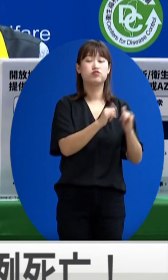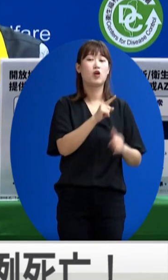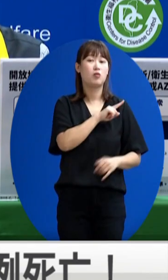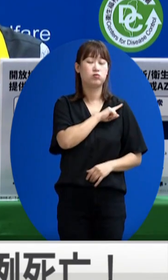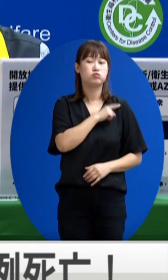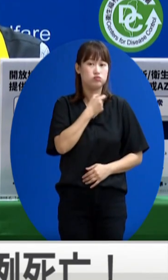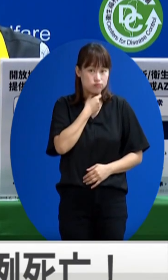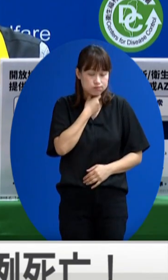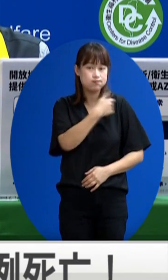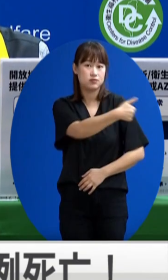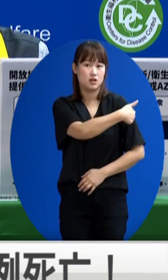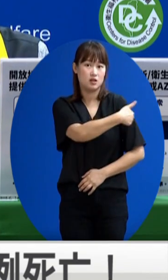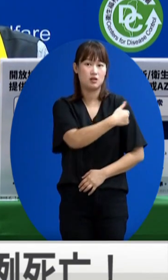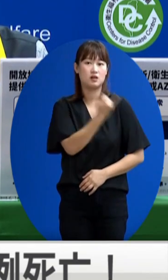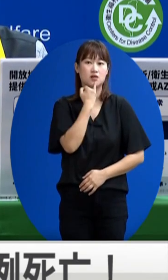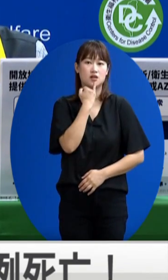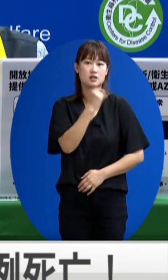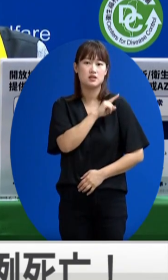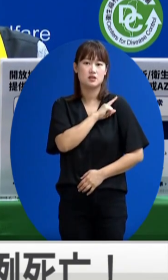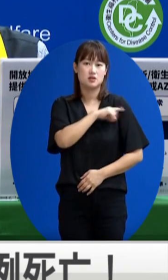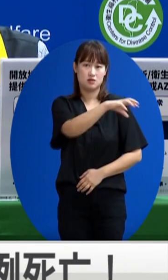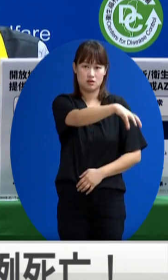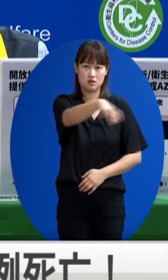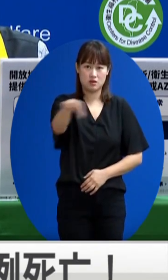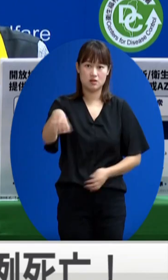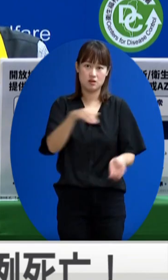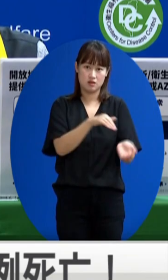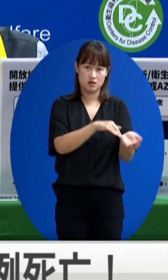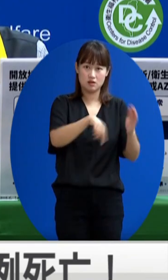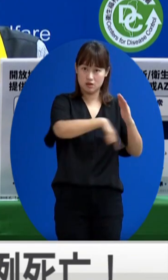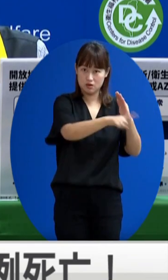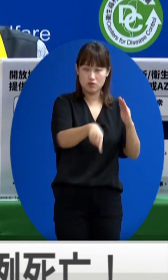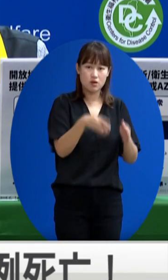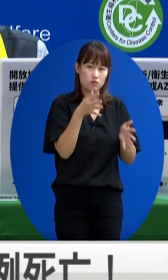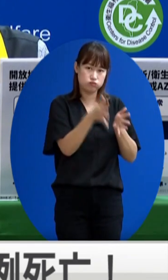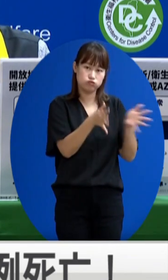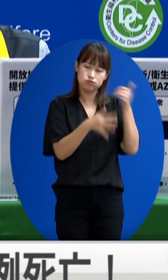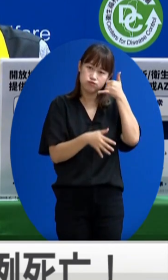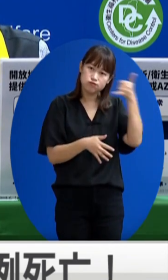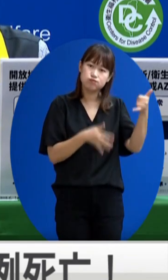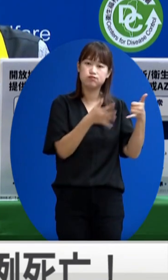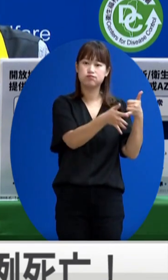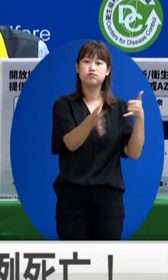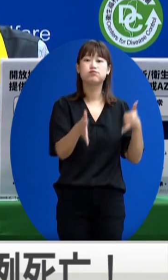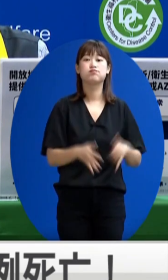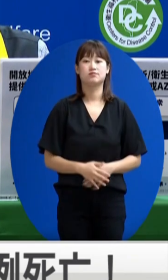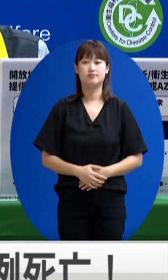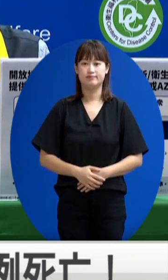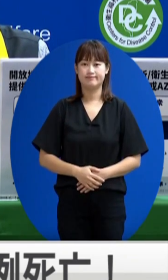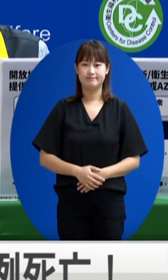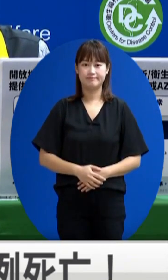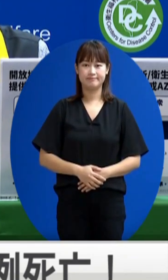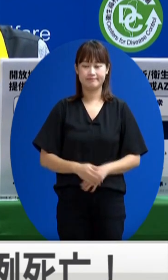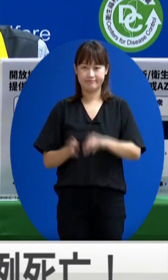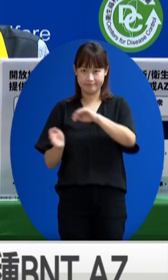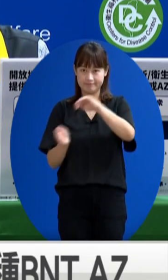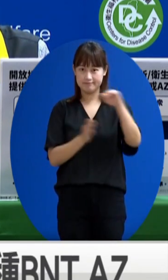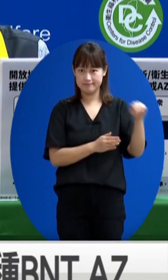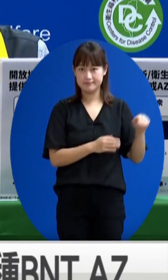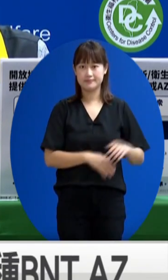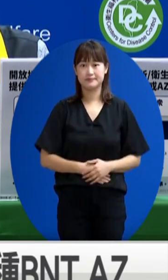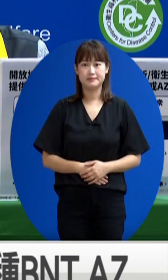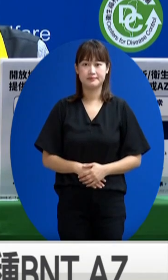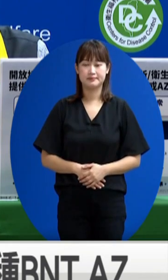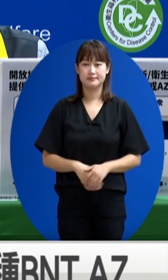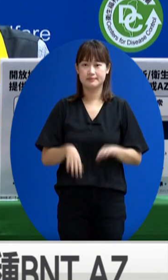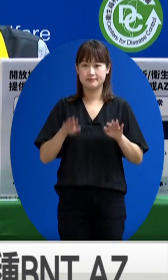可以洽这个各地的这个医疗院所来接种。那再来就是